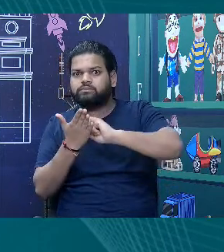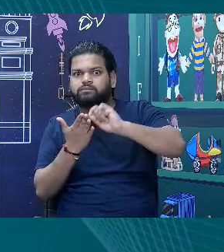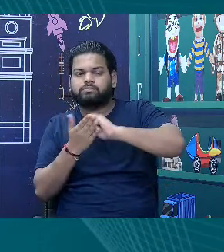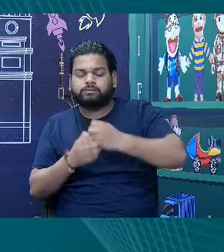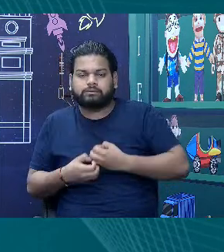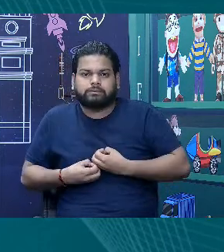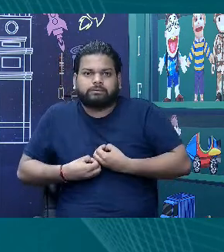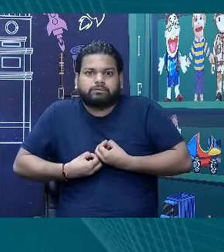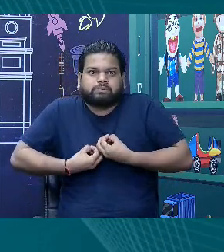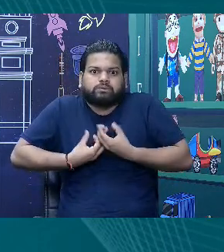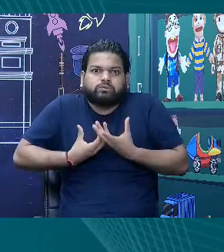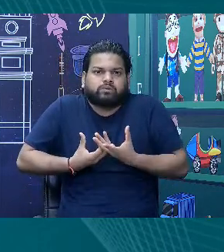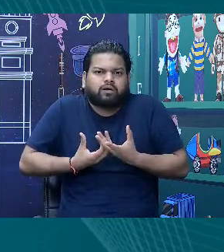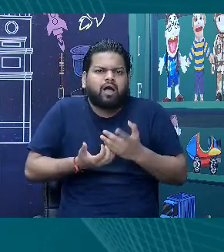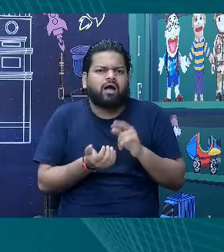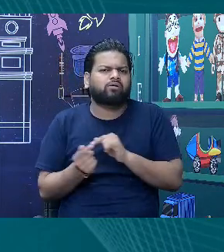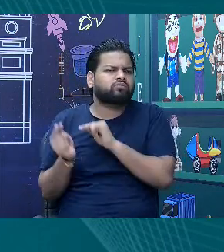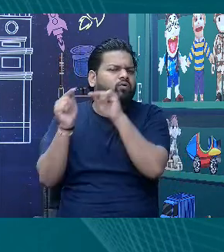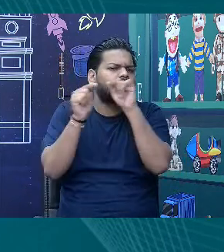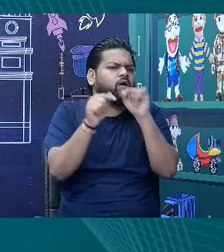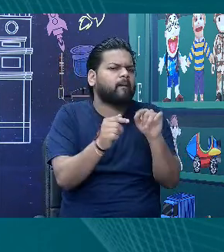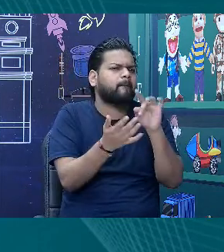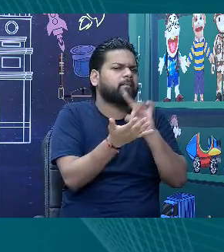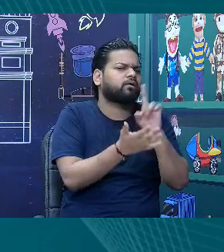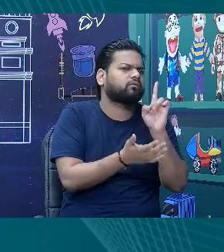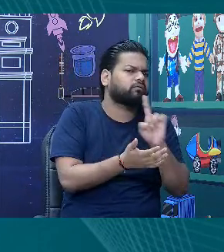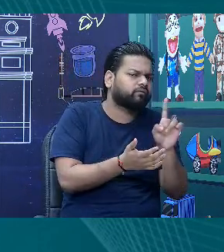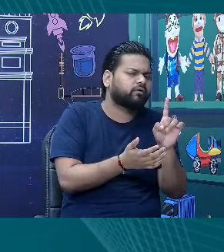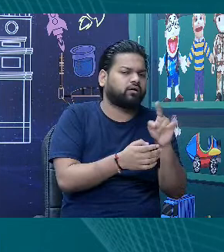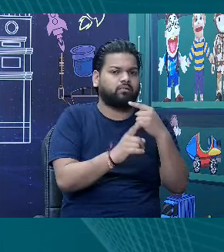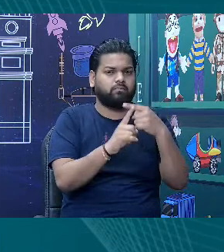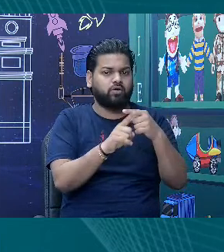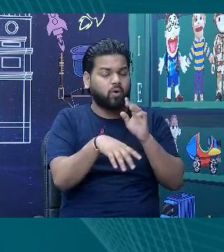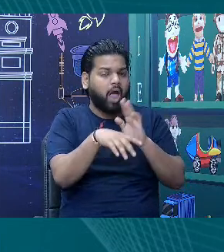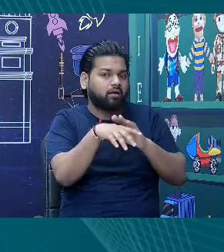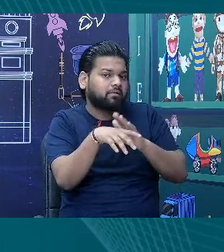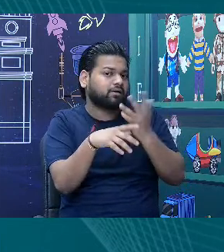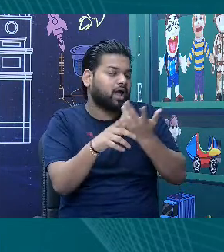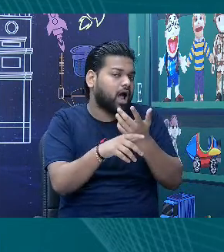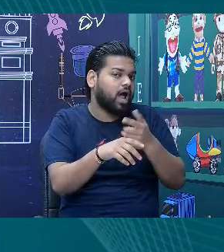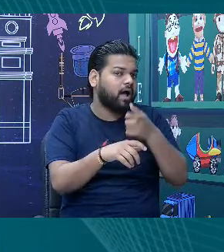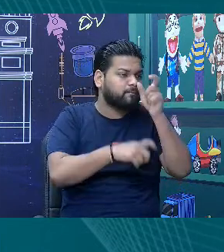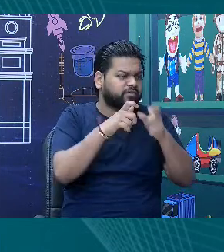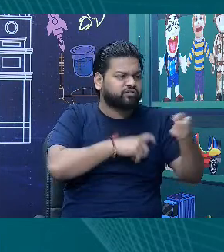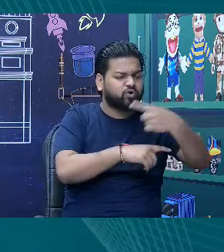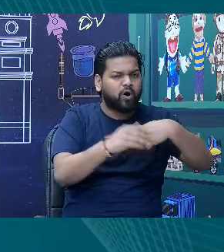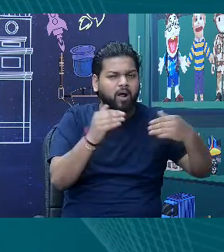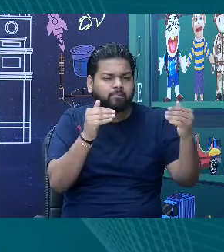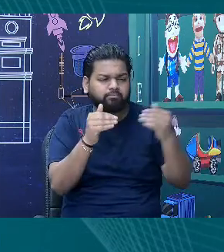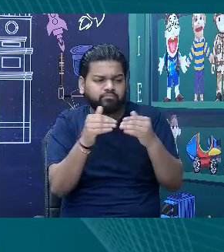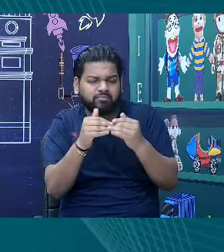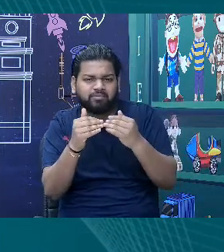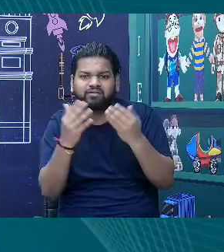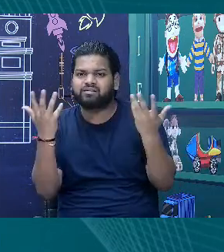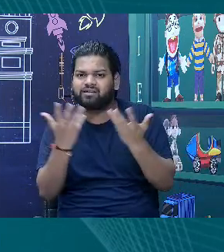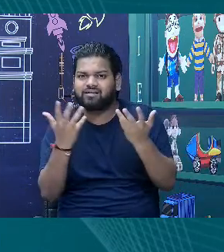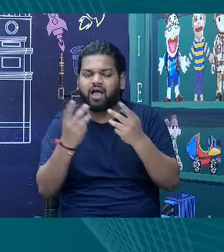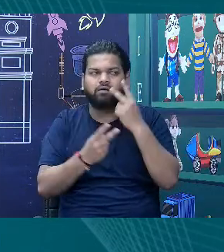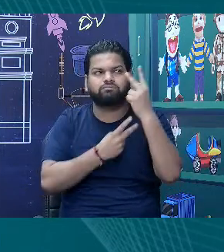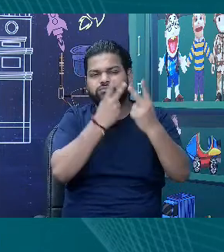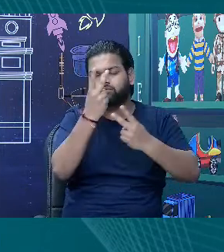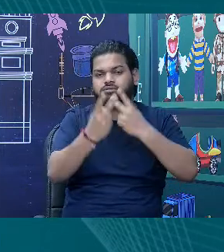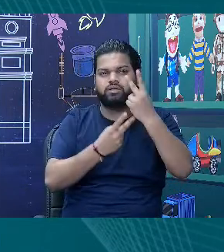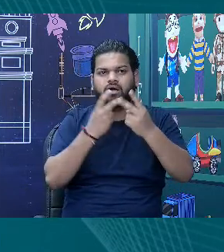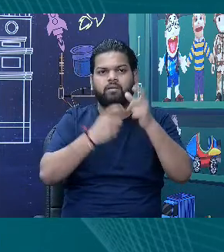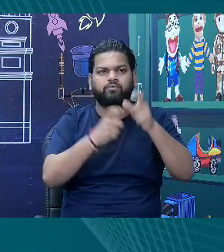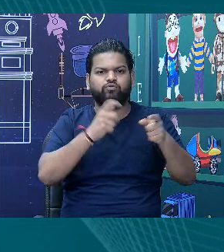यू एक्सपीरियंस्ड, आपने क्या क्या एक्सपीरियंस किया, whom you met and how it made you feel. कोशिश कीजिएगा कि